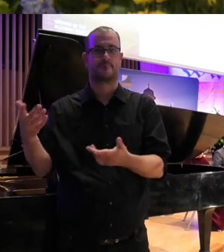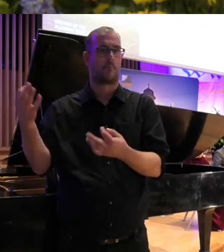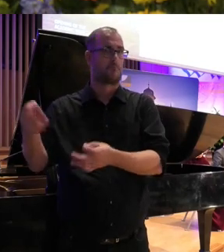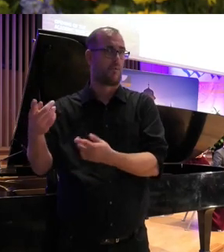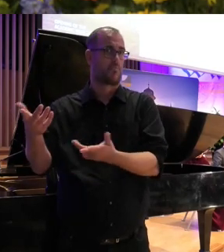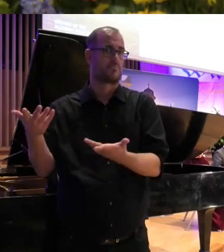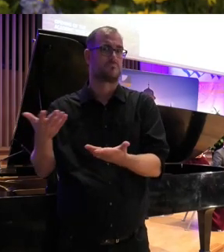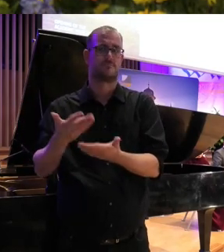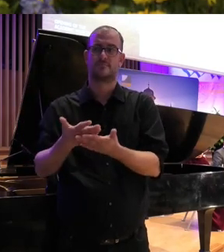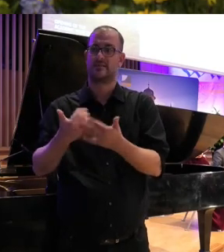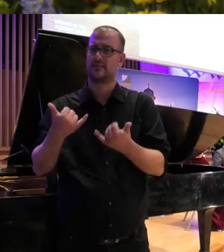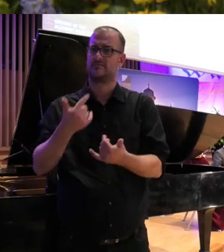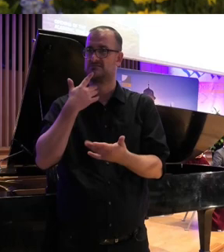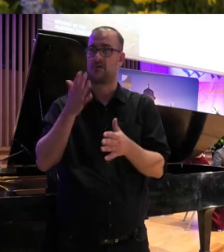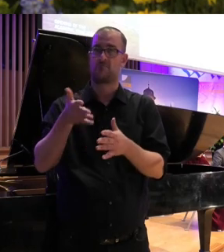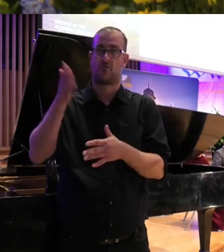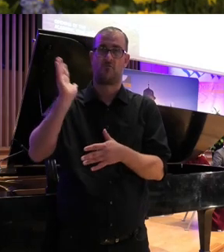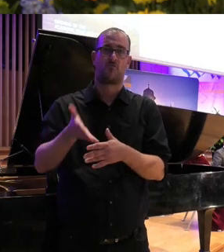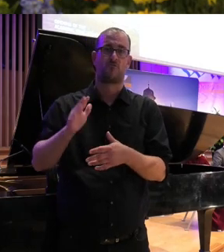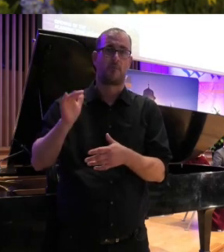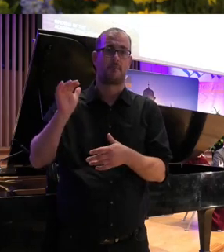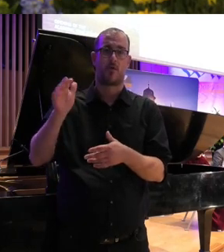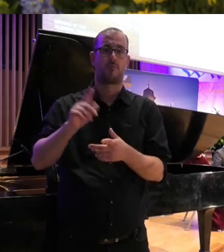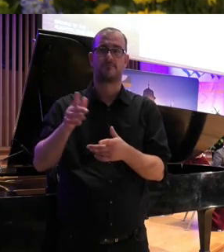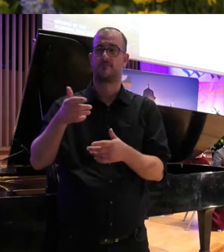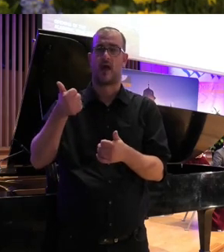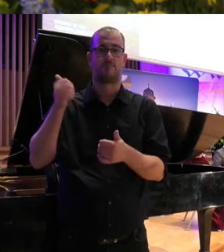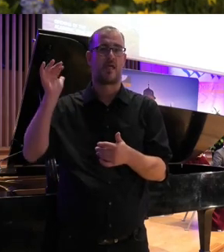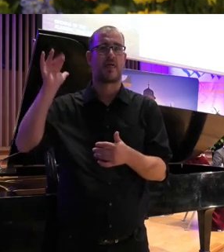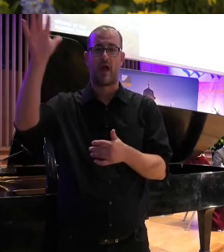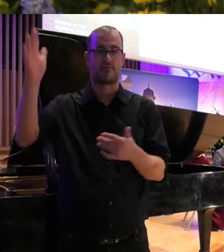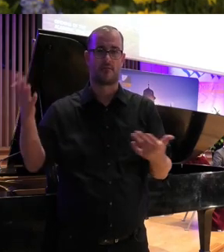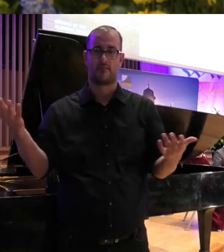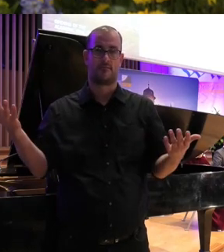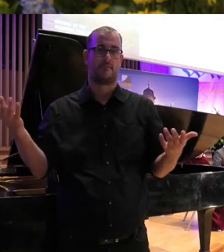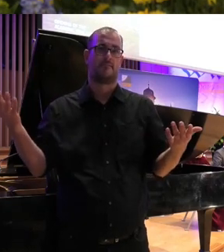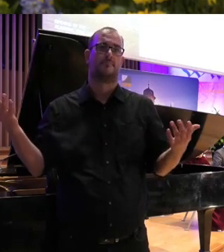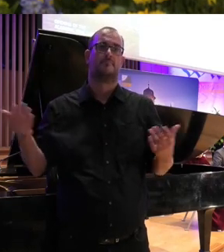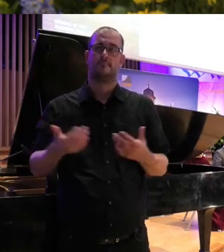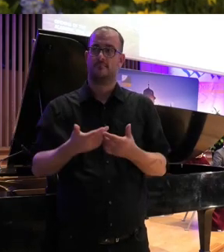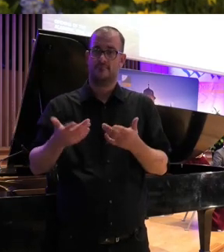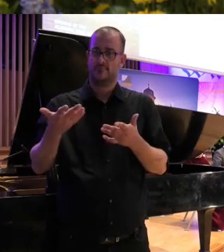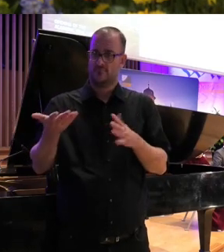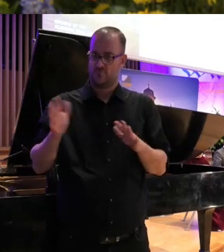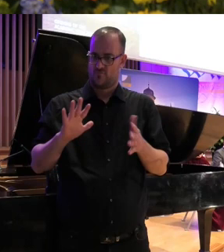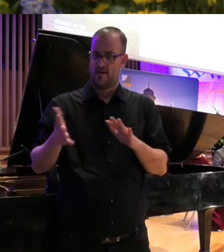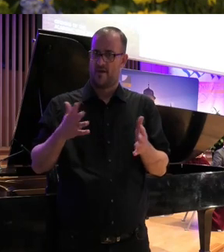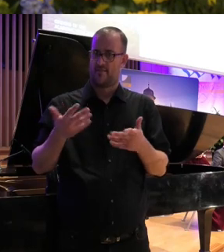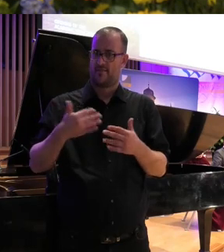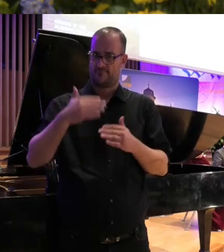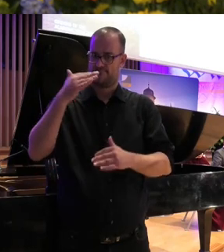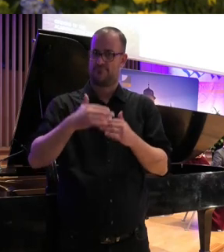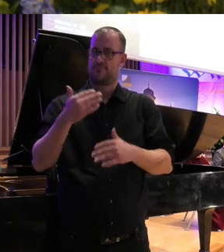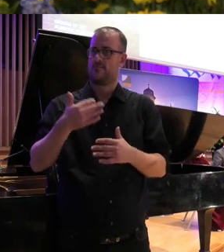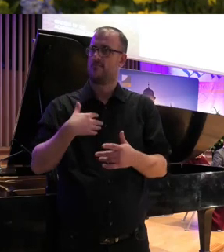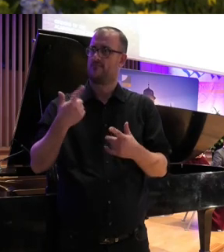braucht. Man spricht hier von 500 Millionen bis 1 Milliarde, also fast ein ähnliches Volumen, was wir auch für